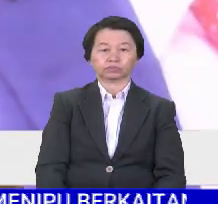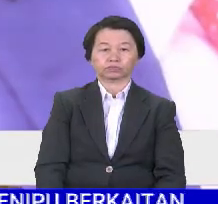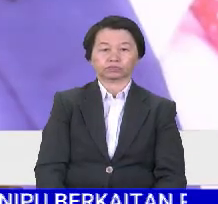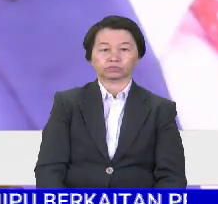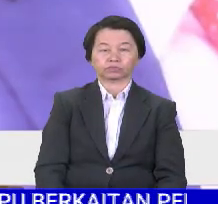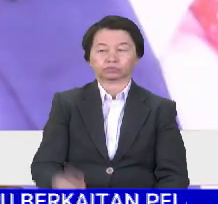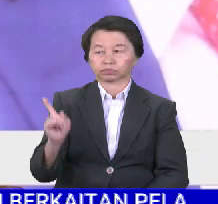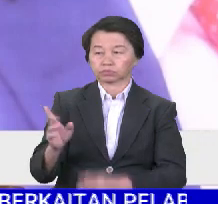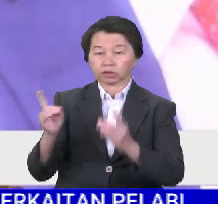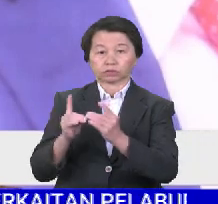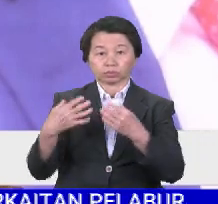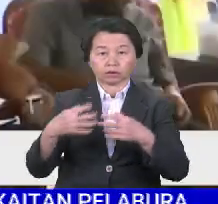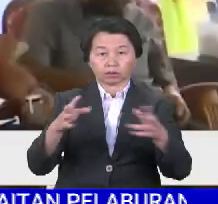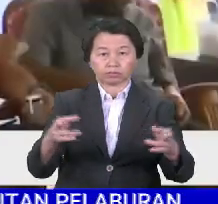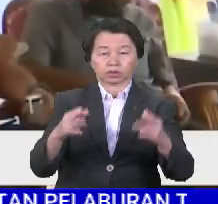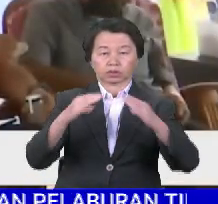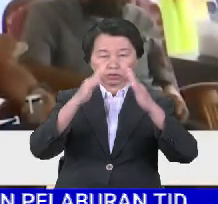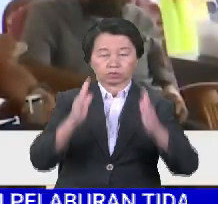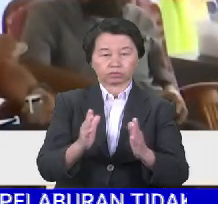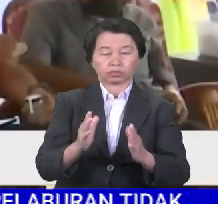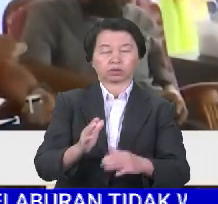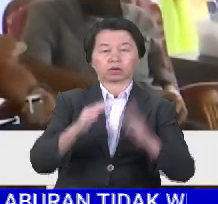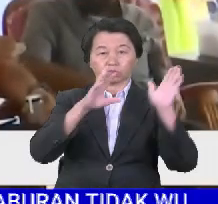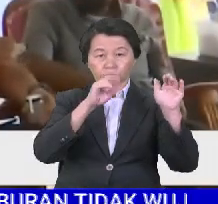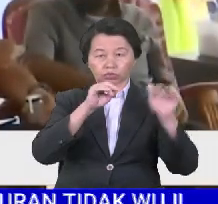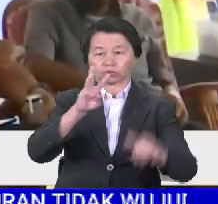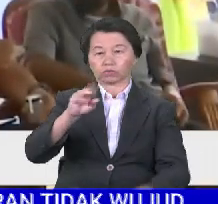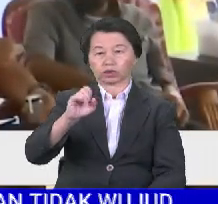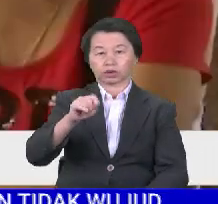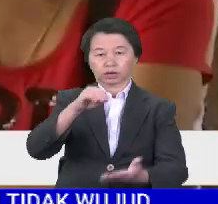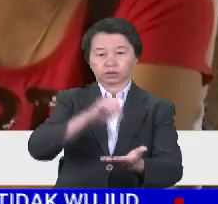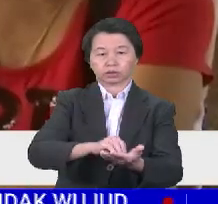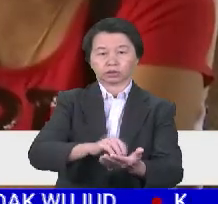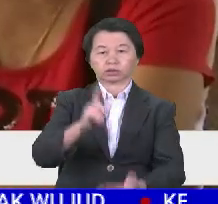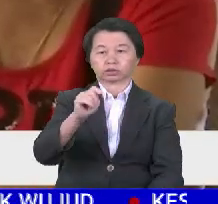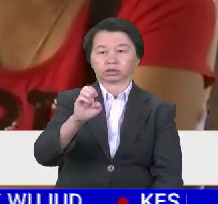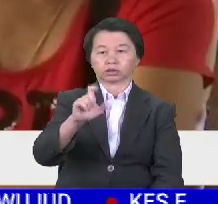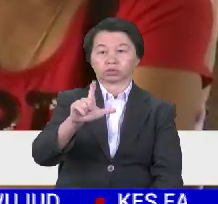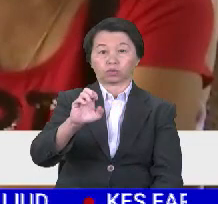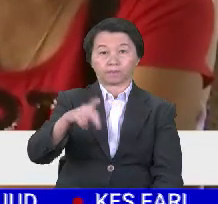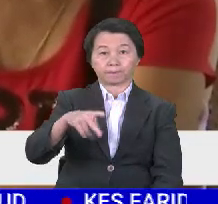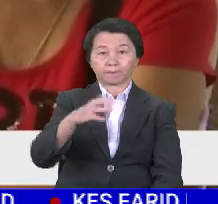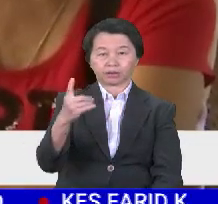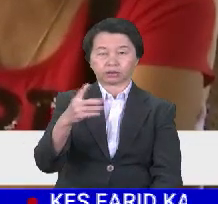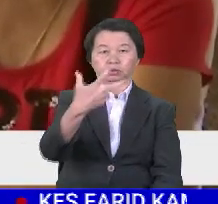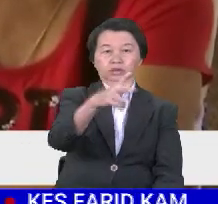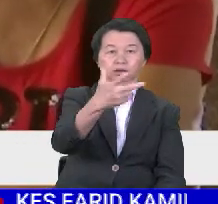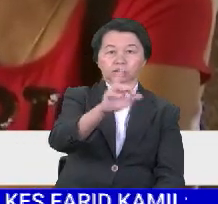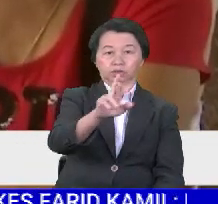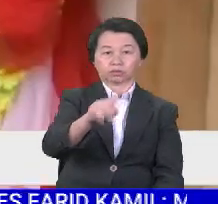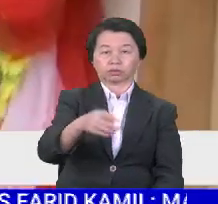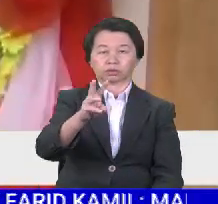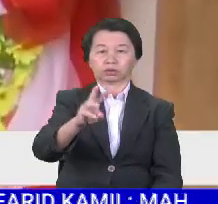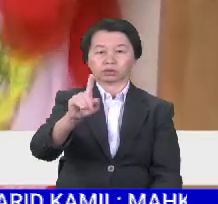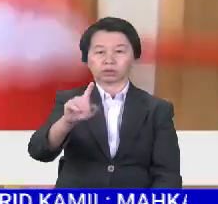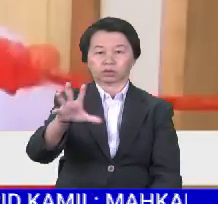Mereka ditemui selepas merasmikan rumah burung walet komuniti B40 di Kampung Lumau di Telupit. Setakat ini, seramai